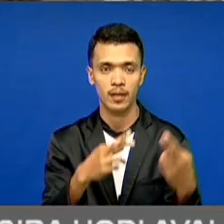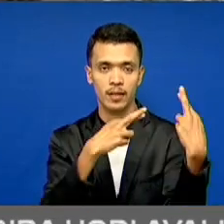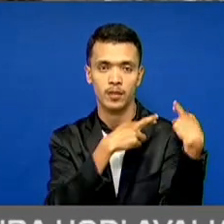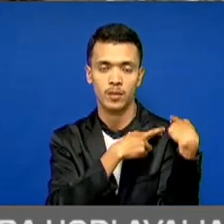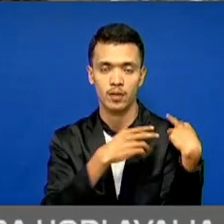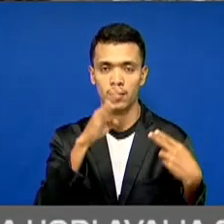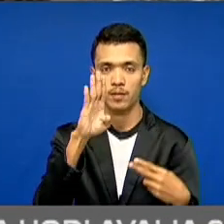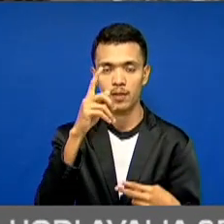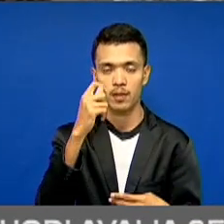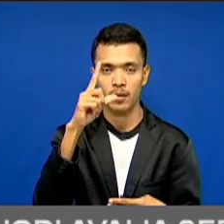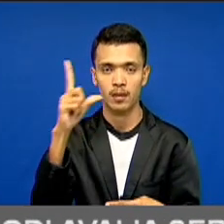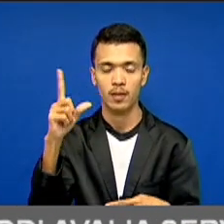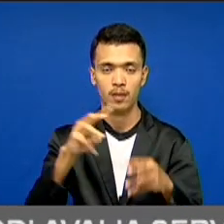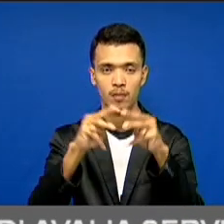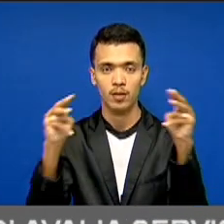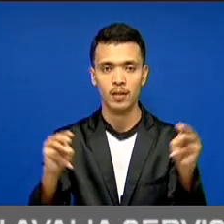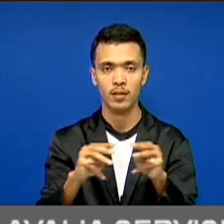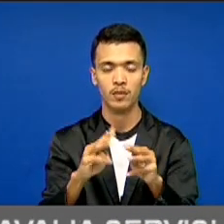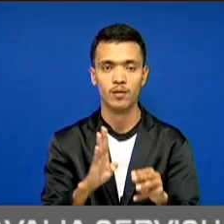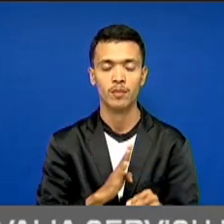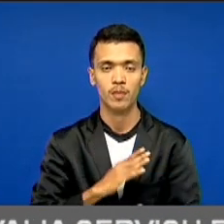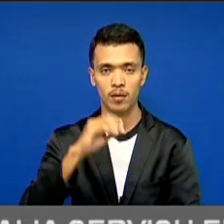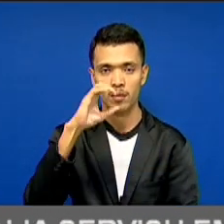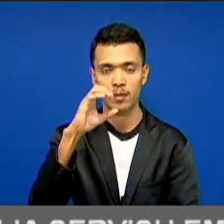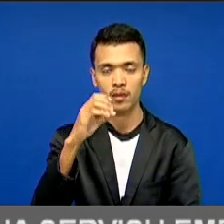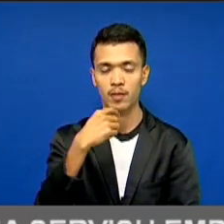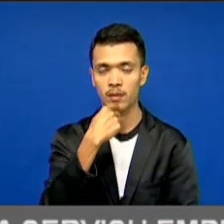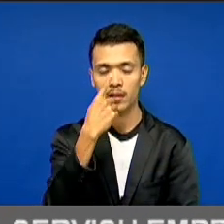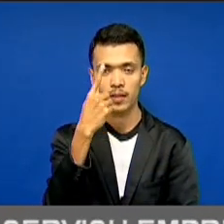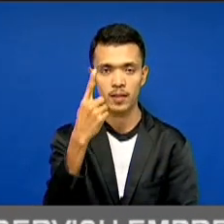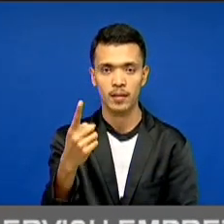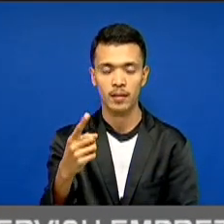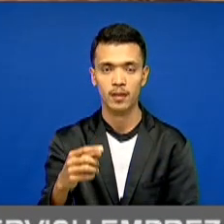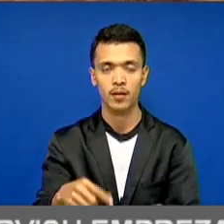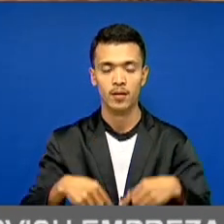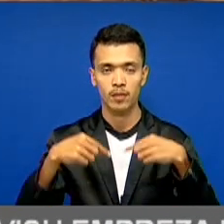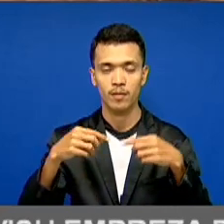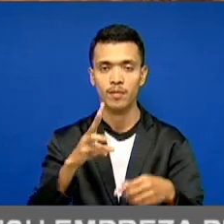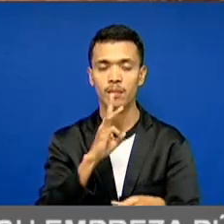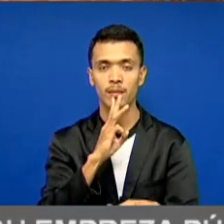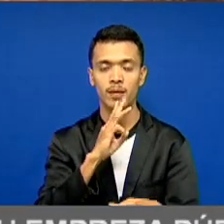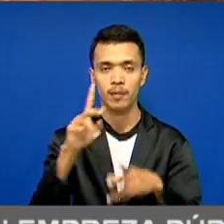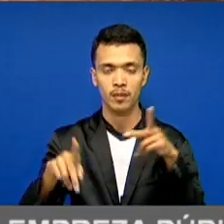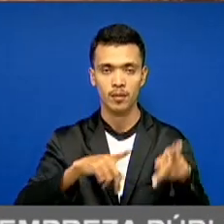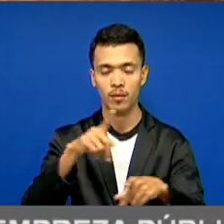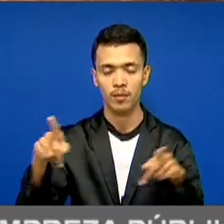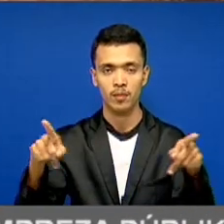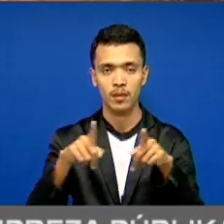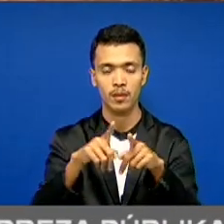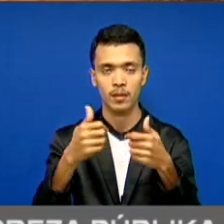Responsável B Timor-Leste Município Baucau, Adriana Belo da Rosa reconhece fornecimento beba comunidade